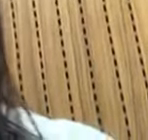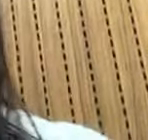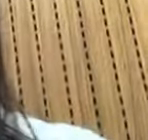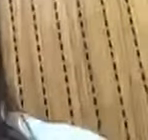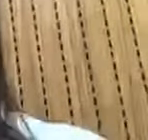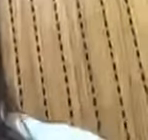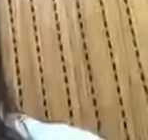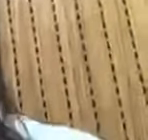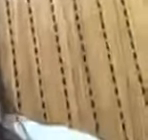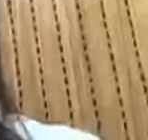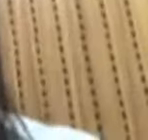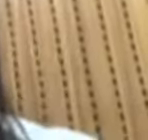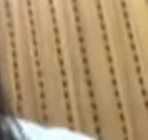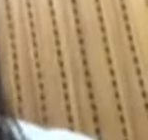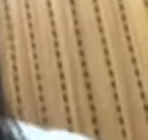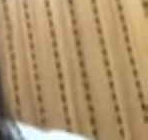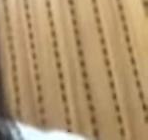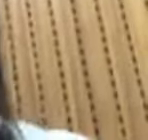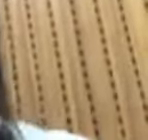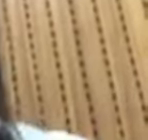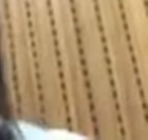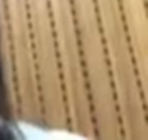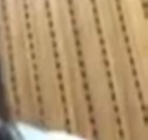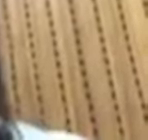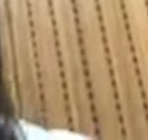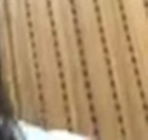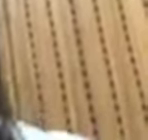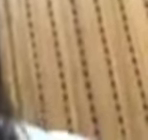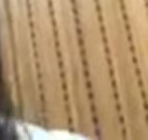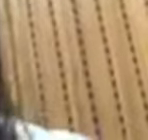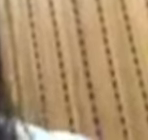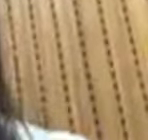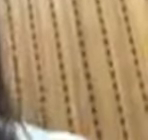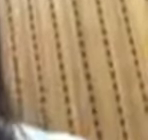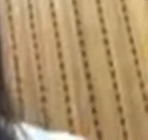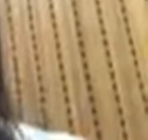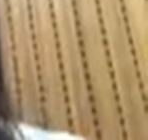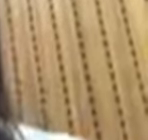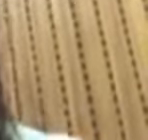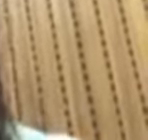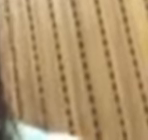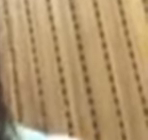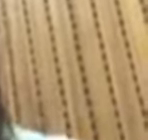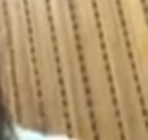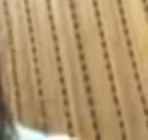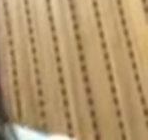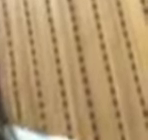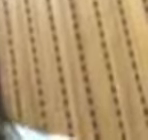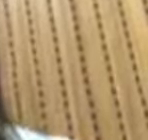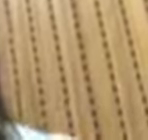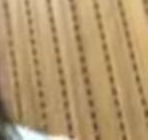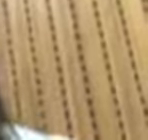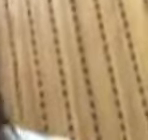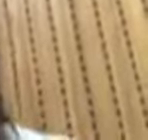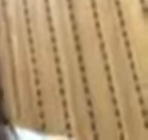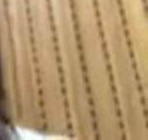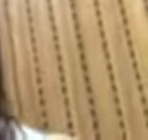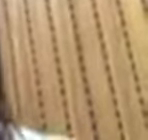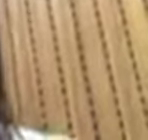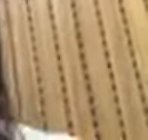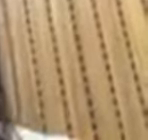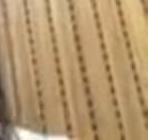การถ่ายทอดของทางเพจวิทยุและโทรทัศน์รัฐสภานั้นพักการถ่ายทอดส